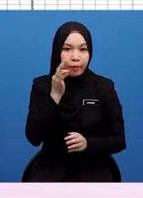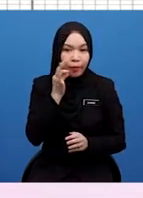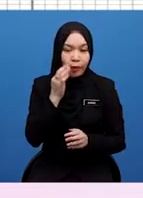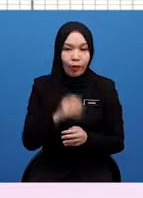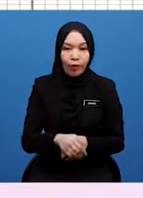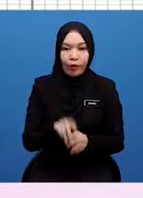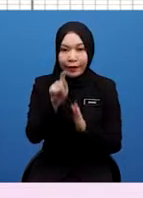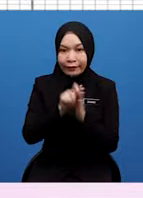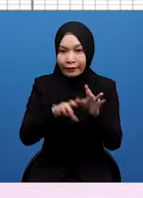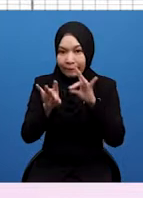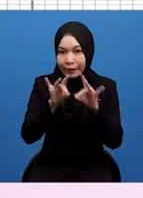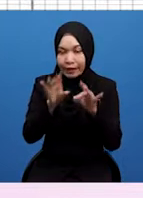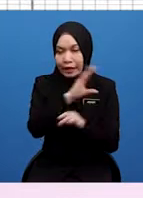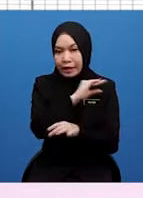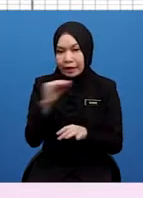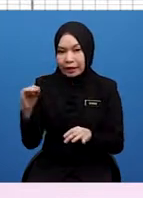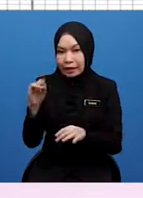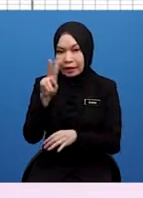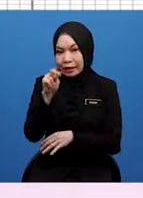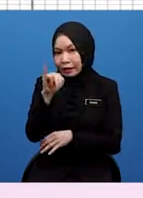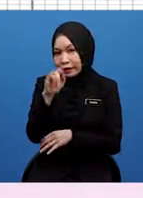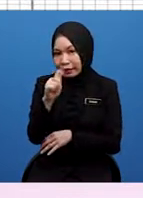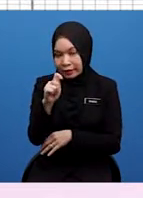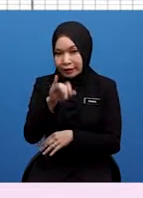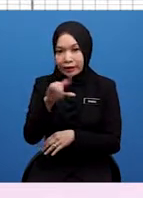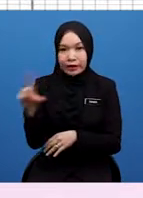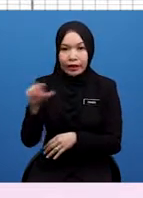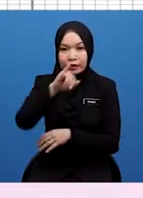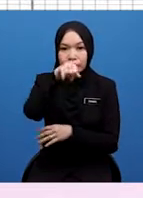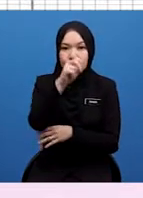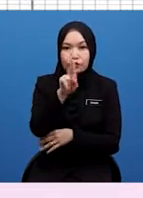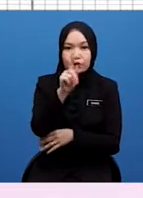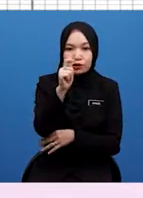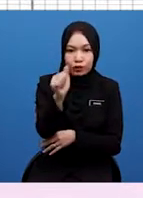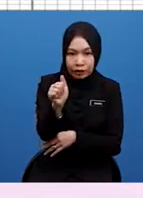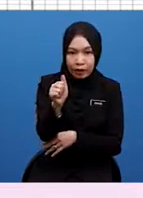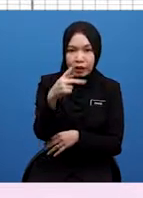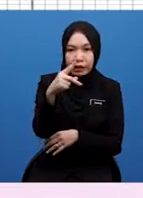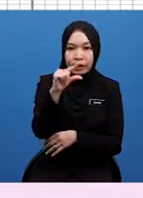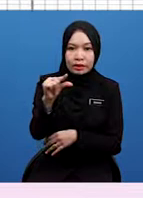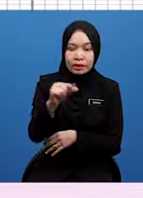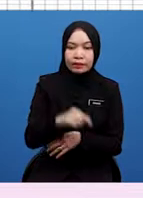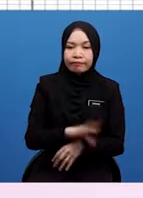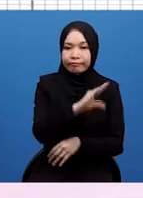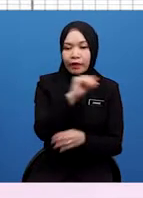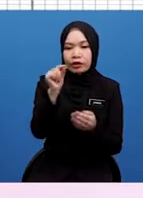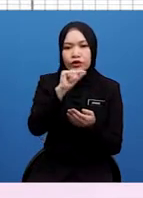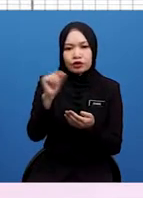dan unitnya adalah juta kilogram, ditulis pada sebelah kiri